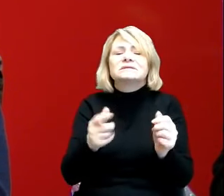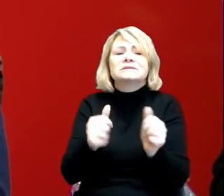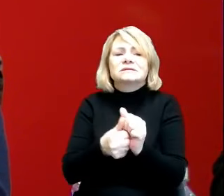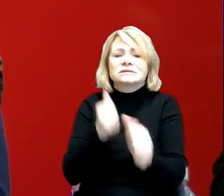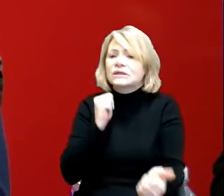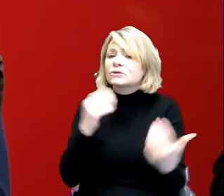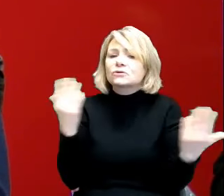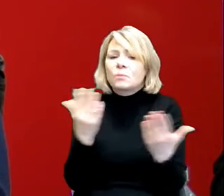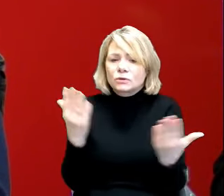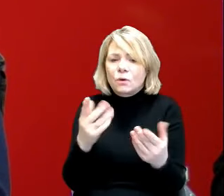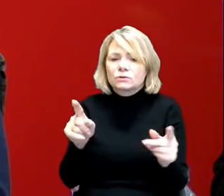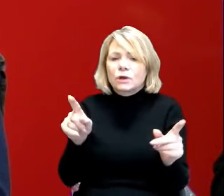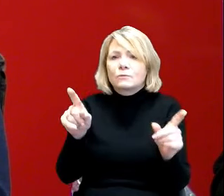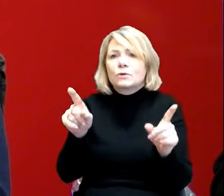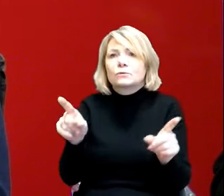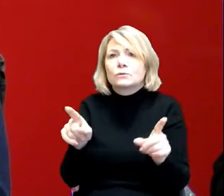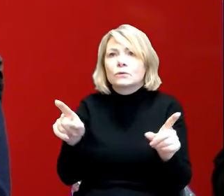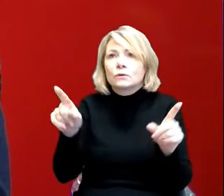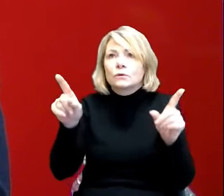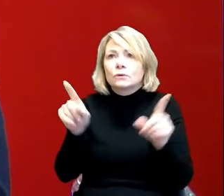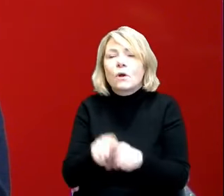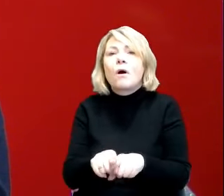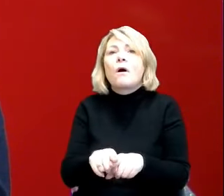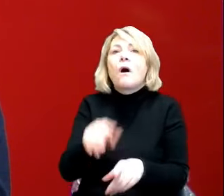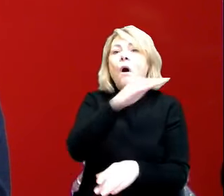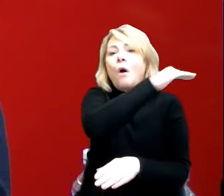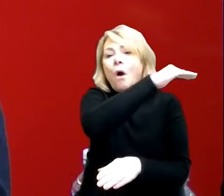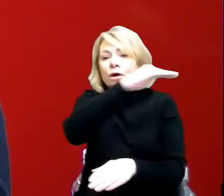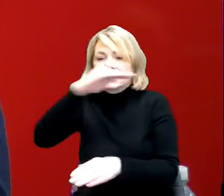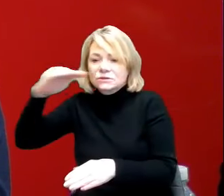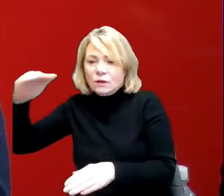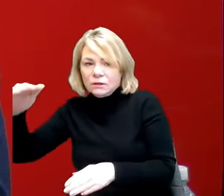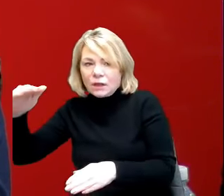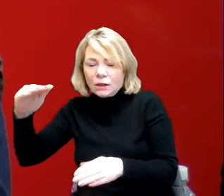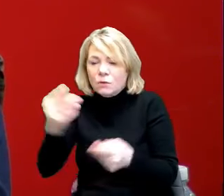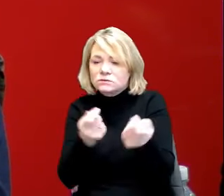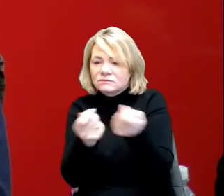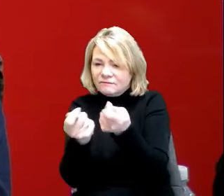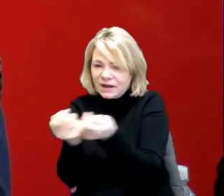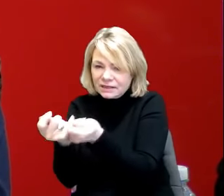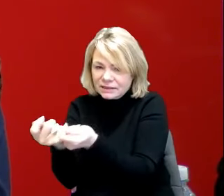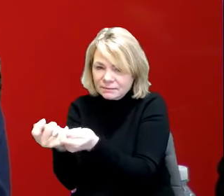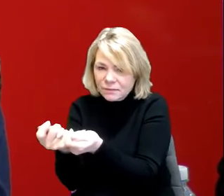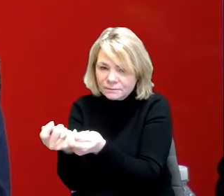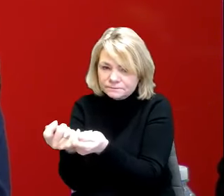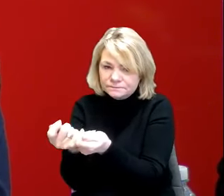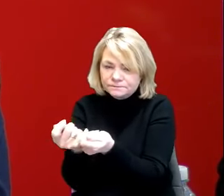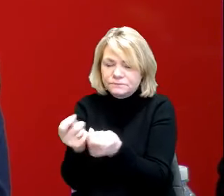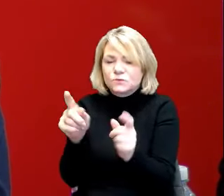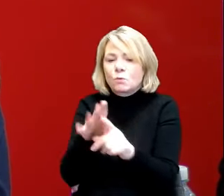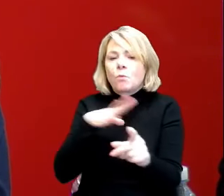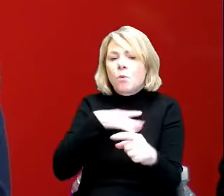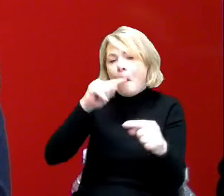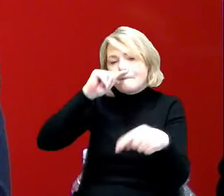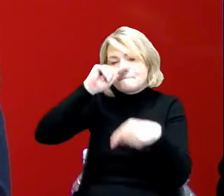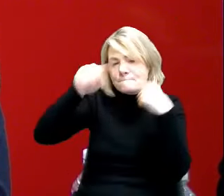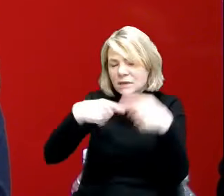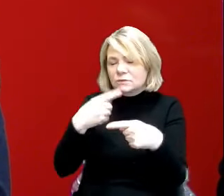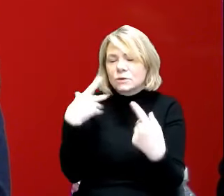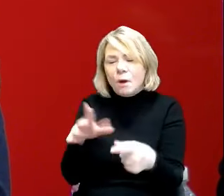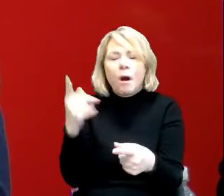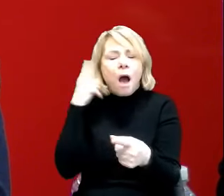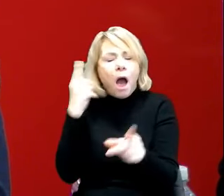horizontalaus valdymo sistemos kuri š nu visus metus mes girdėjom į